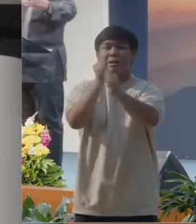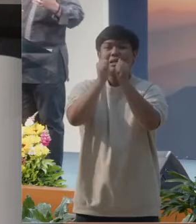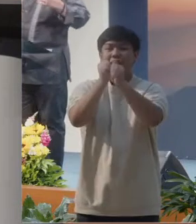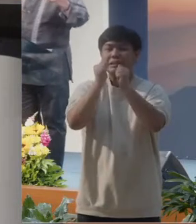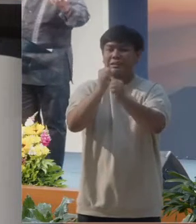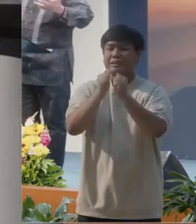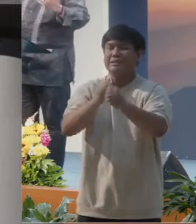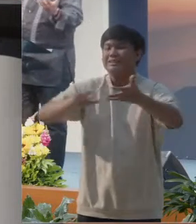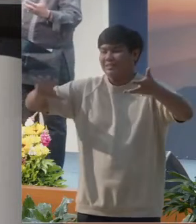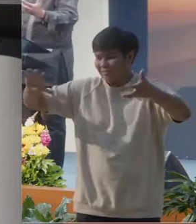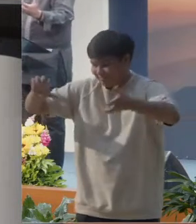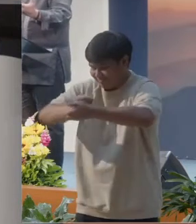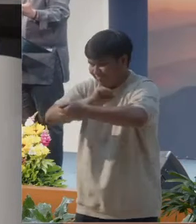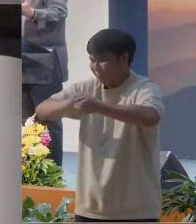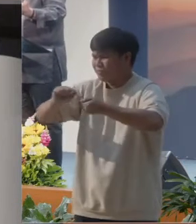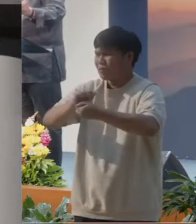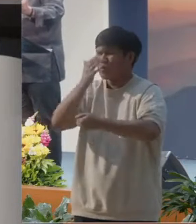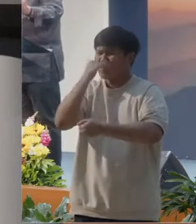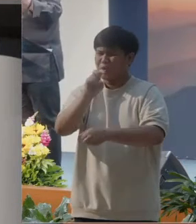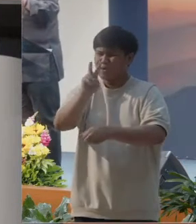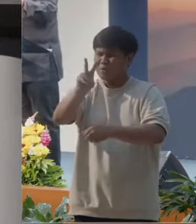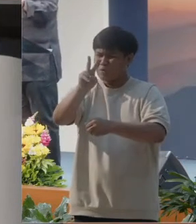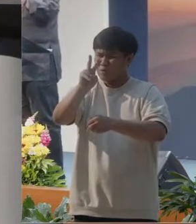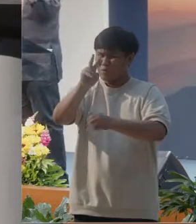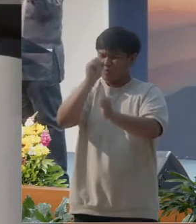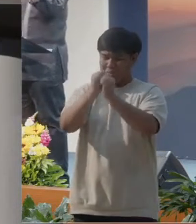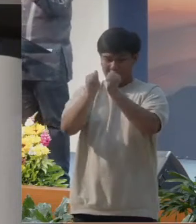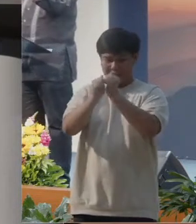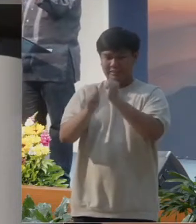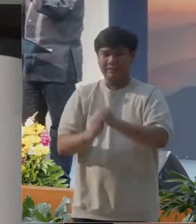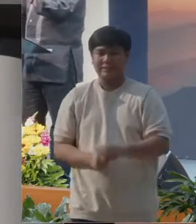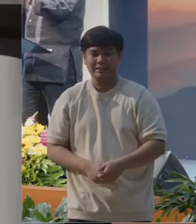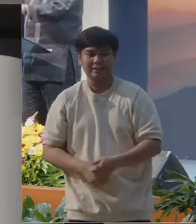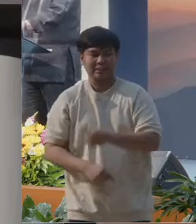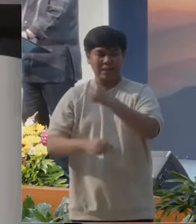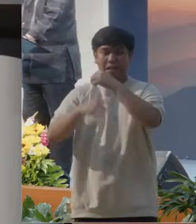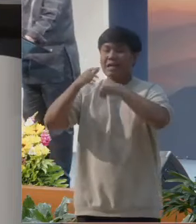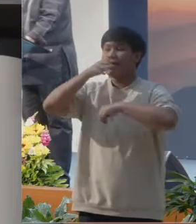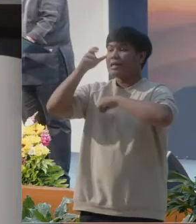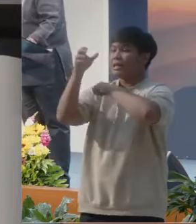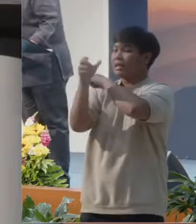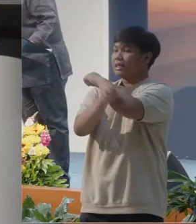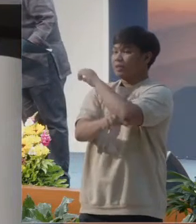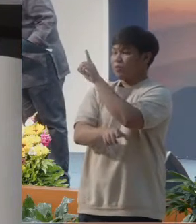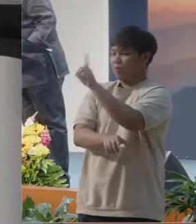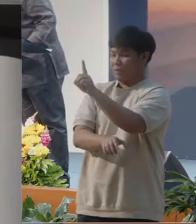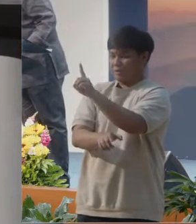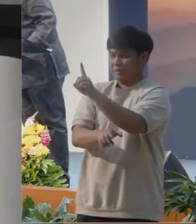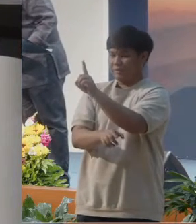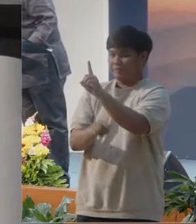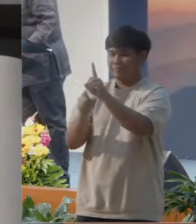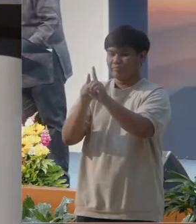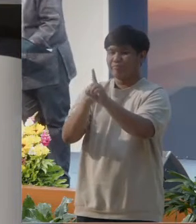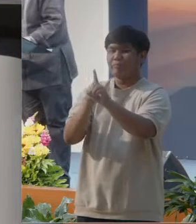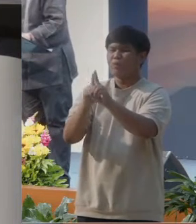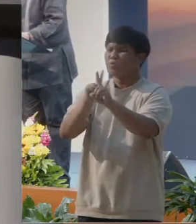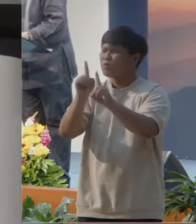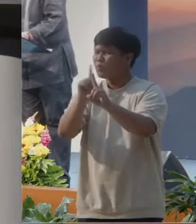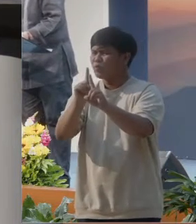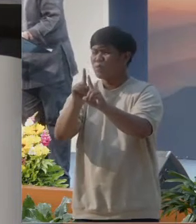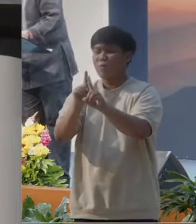Bakit dalawa pa yung ibig sabihin? Ito po ay dalawang ibig sabihin ng iisang bagay. Ano po